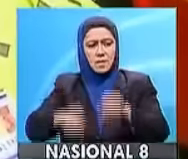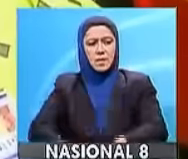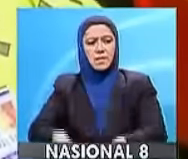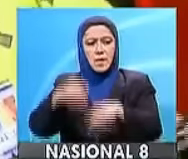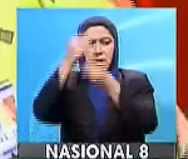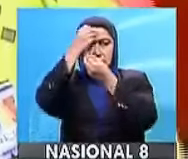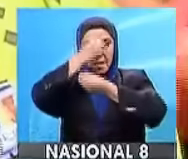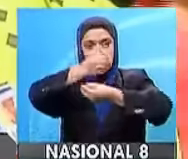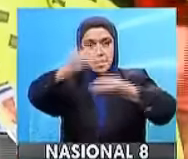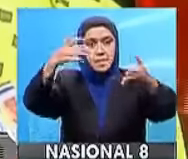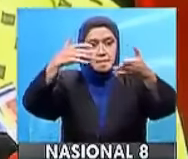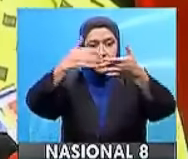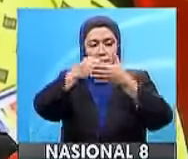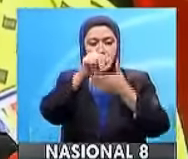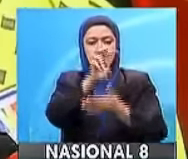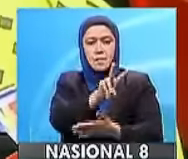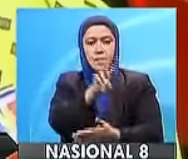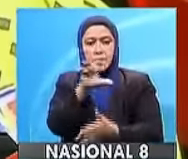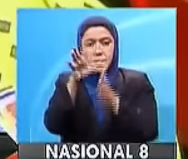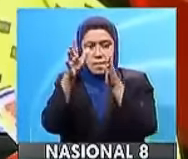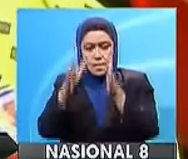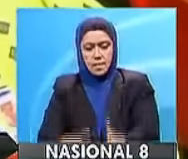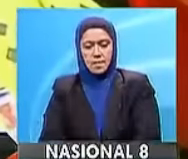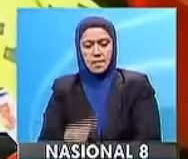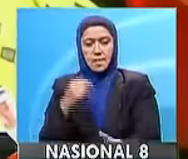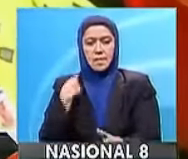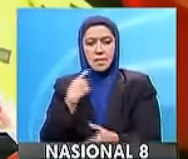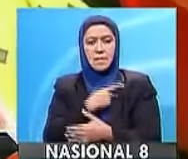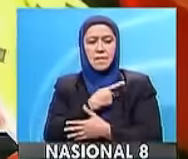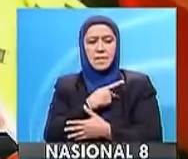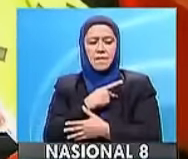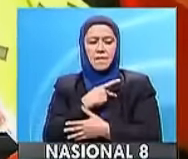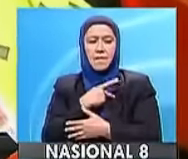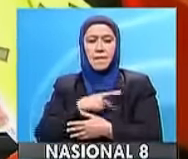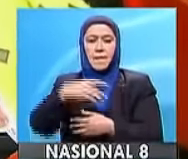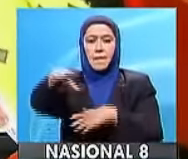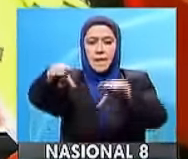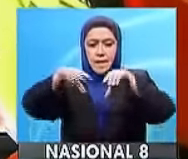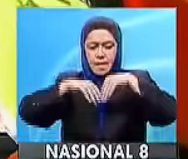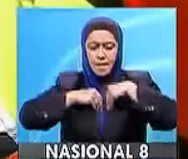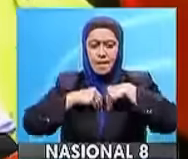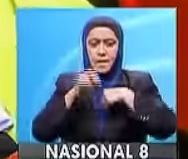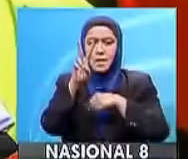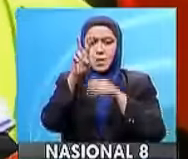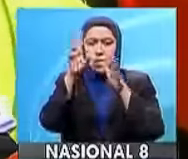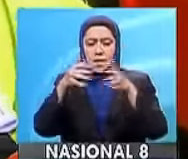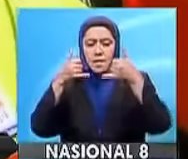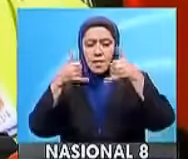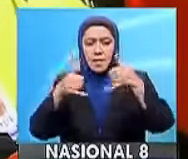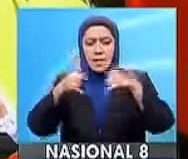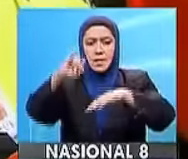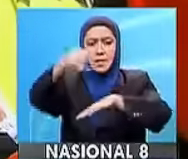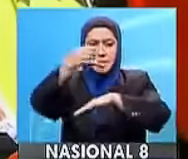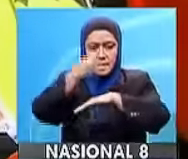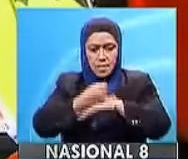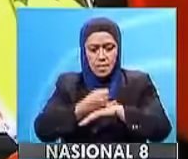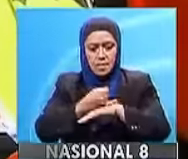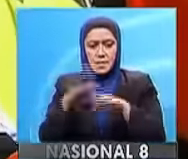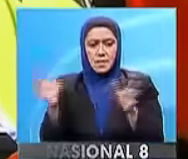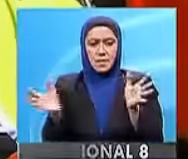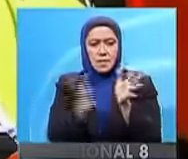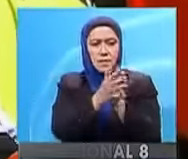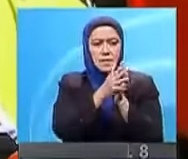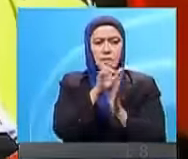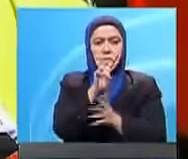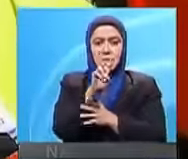25. Kita akan isi 2 import lagi, maknanya itu hampir pasti, maknanya ada 21. Namun untuk